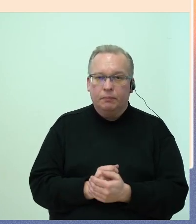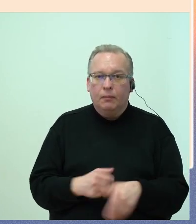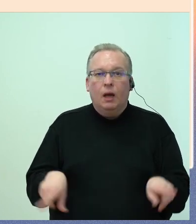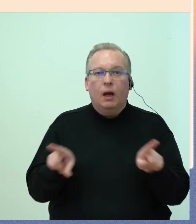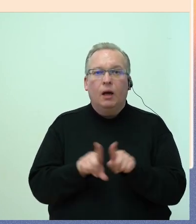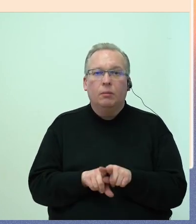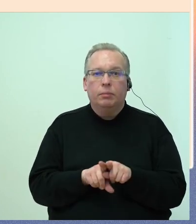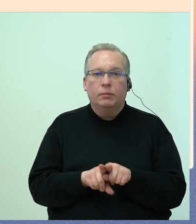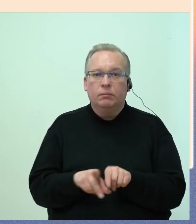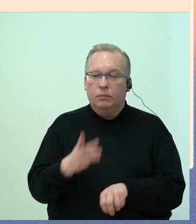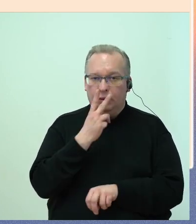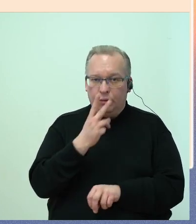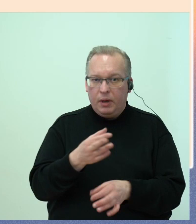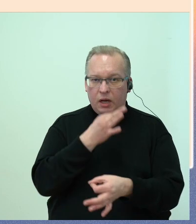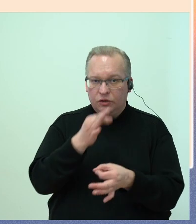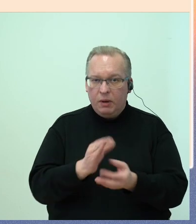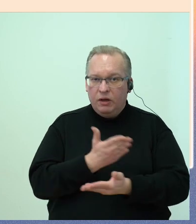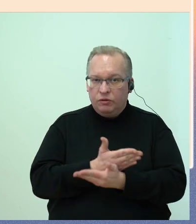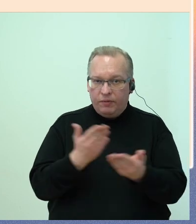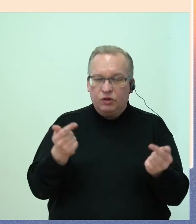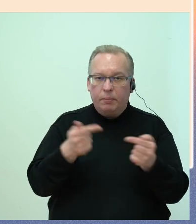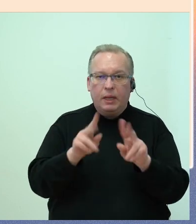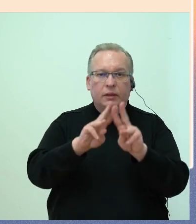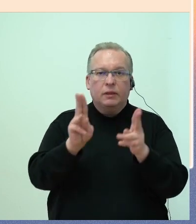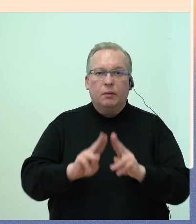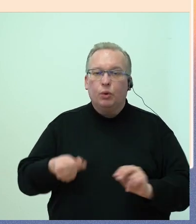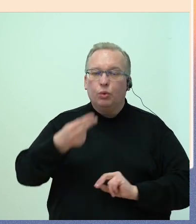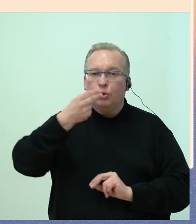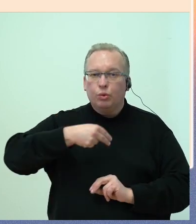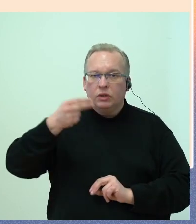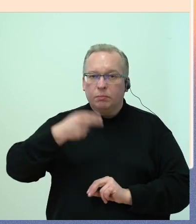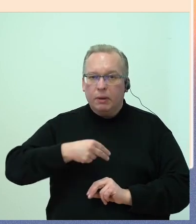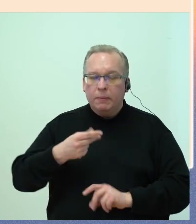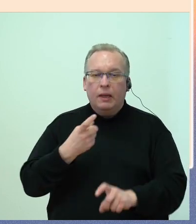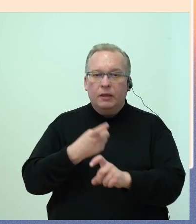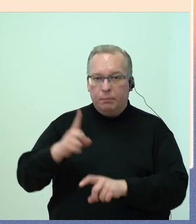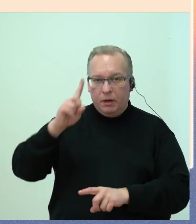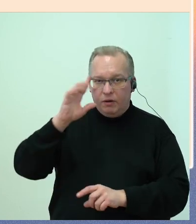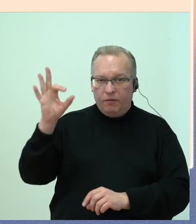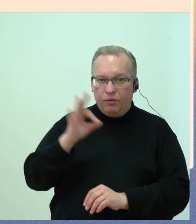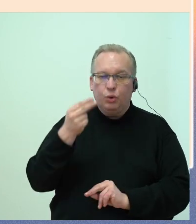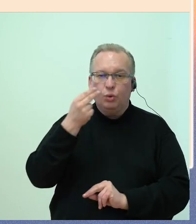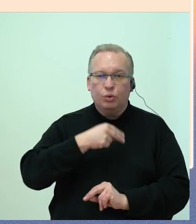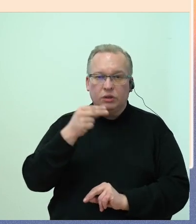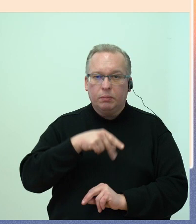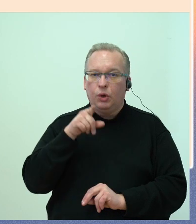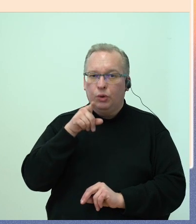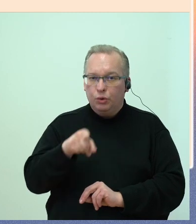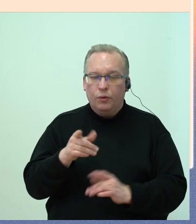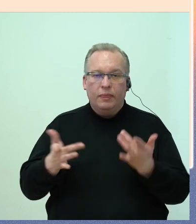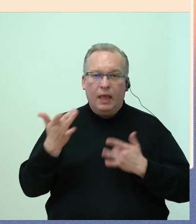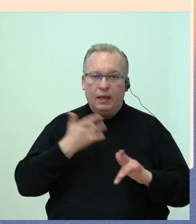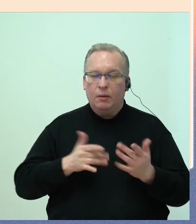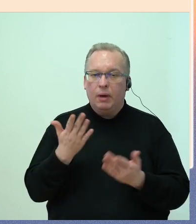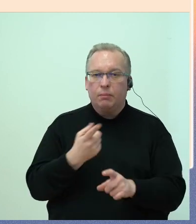tiek numato atsakomybę už viešą pritarimą tarptautiniams nusikaltimams ar nacistinės Vokietijos nusikaltimams, jų neigimui